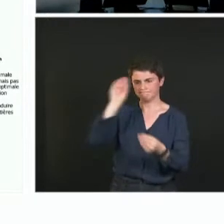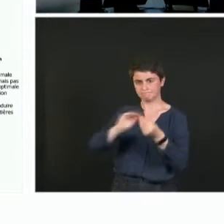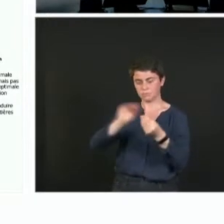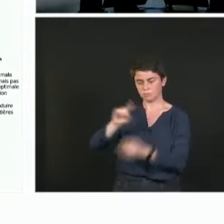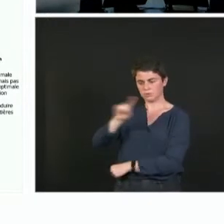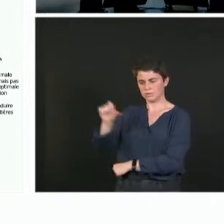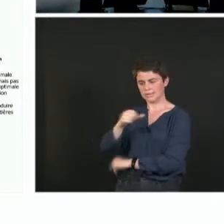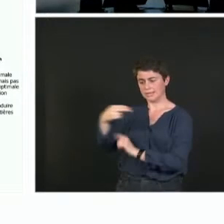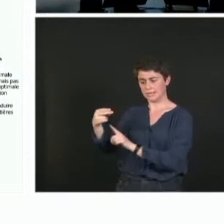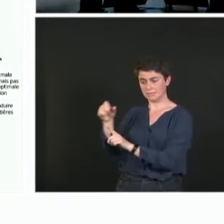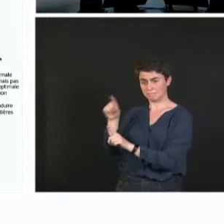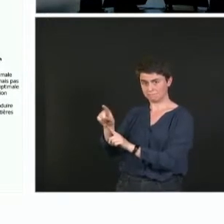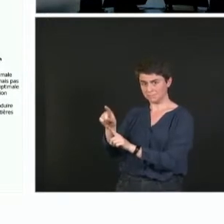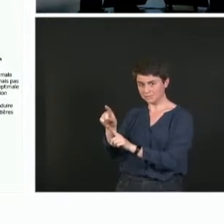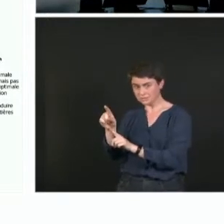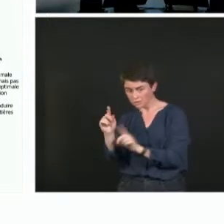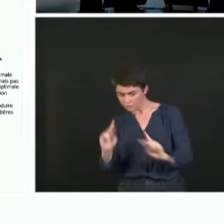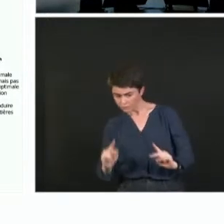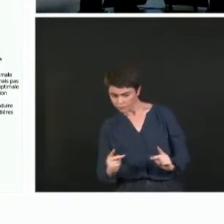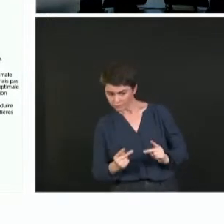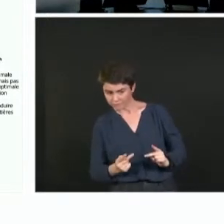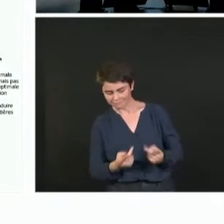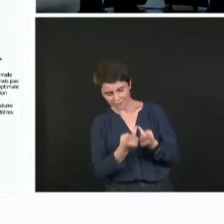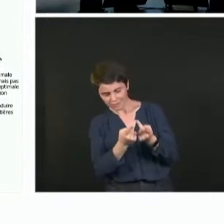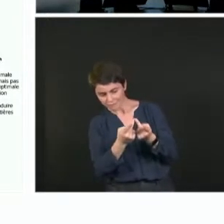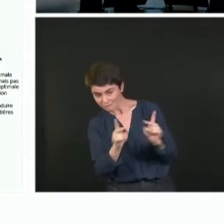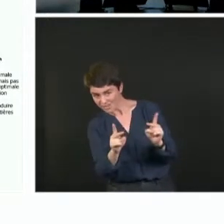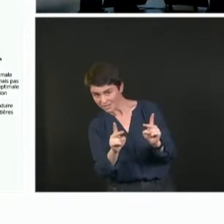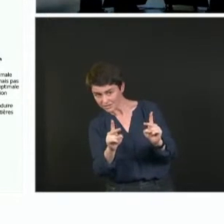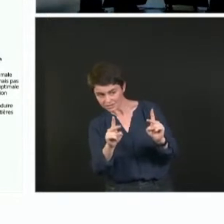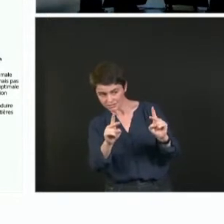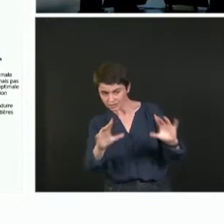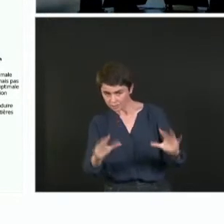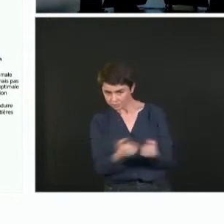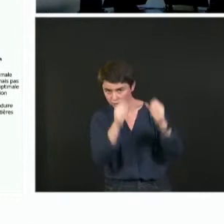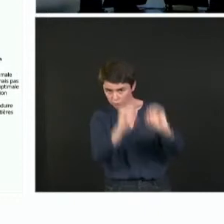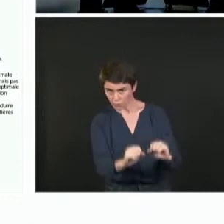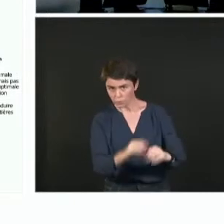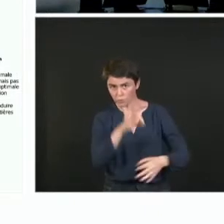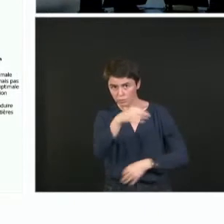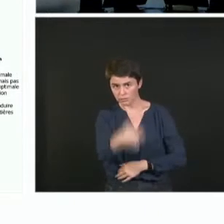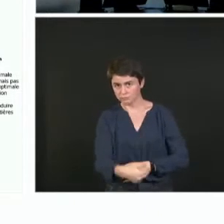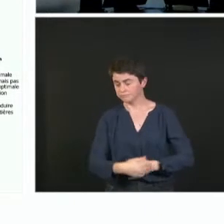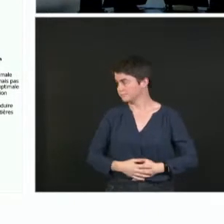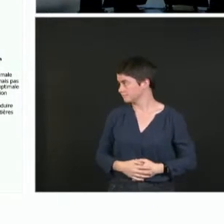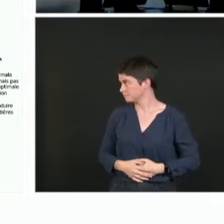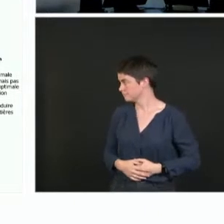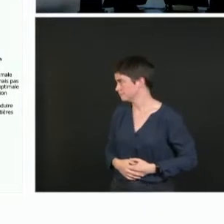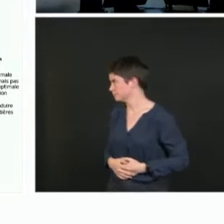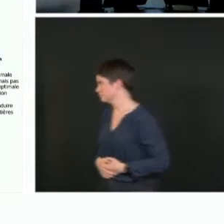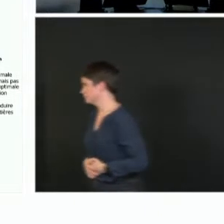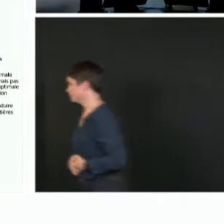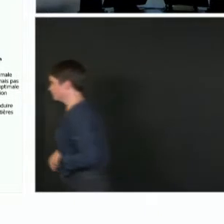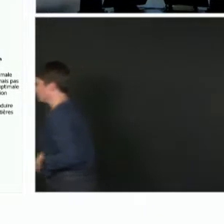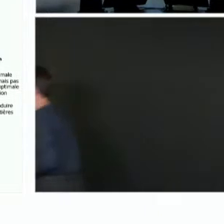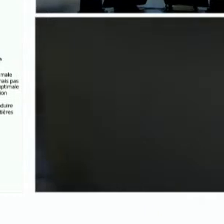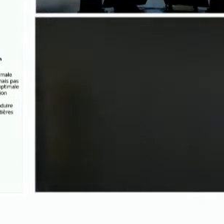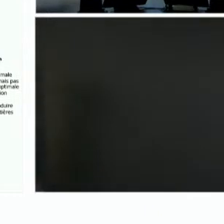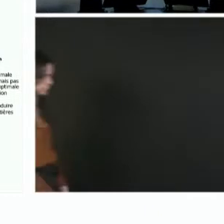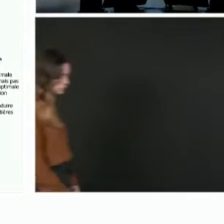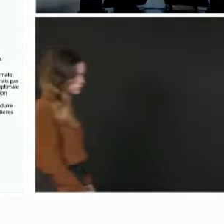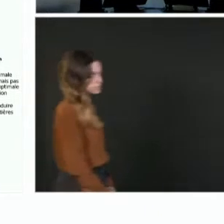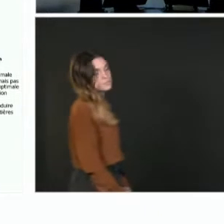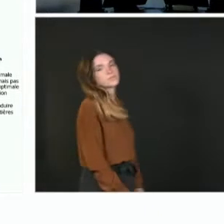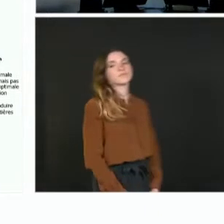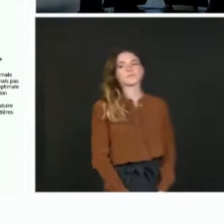la ville ? Alors, ou en tout cas, question. La place de la nature en ville. Oui, en tout cas, il y a beaucoup d'encre qui a coulé autour de cet